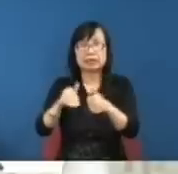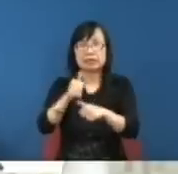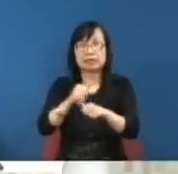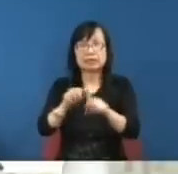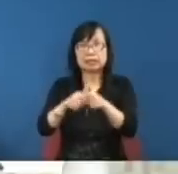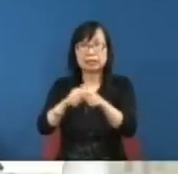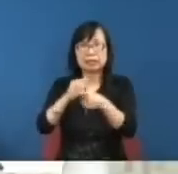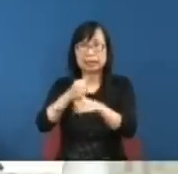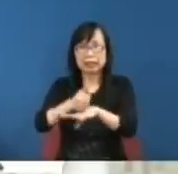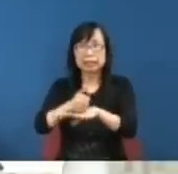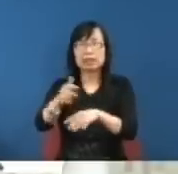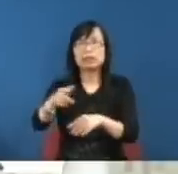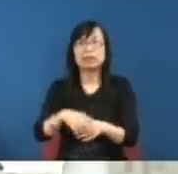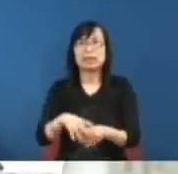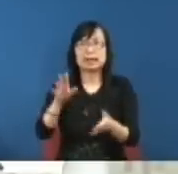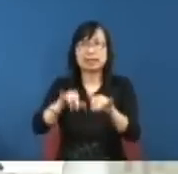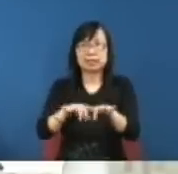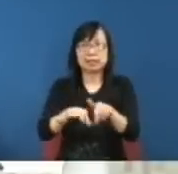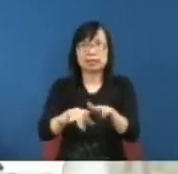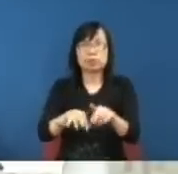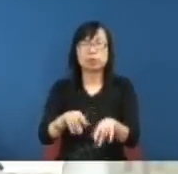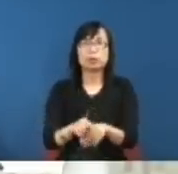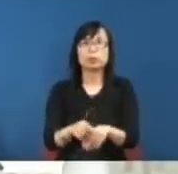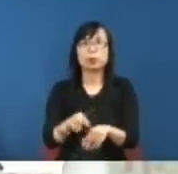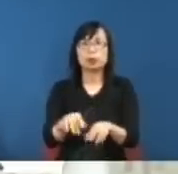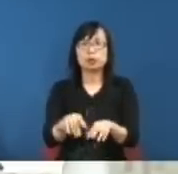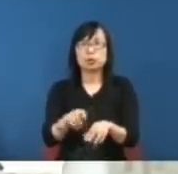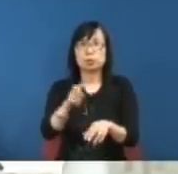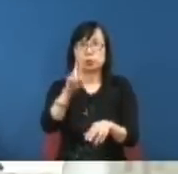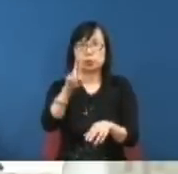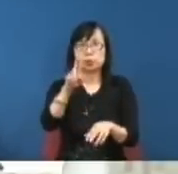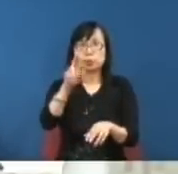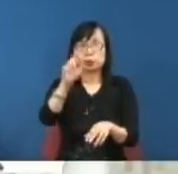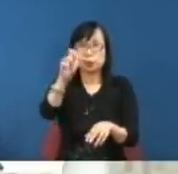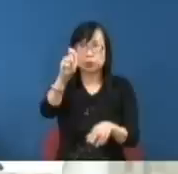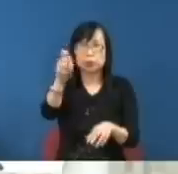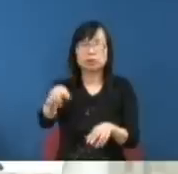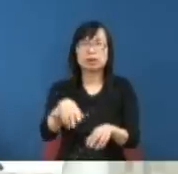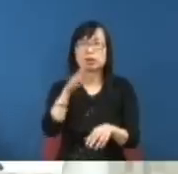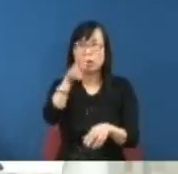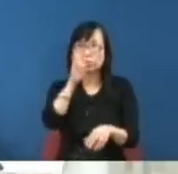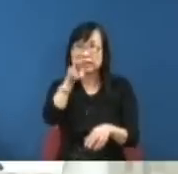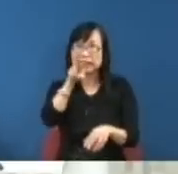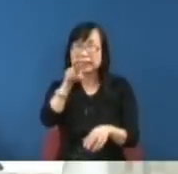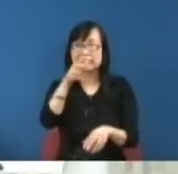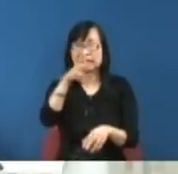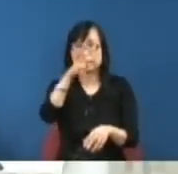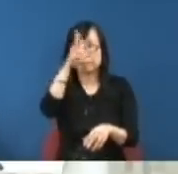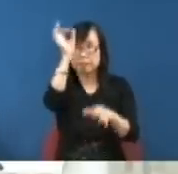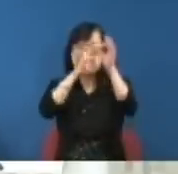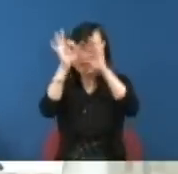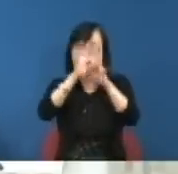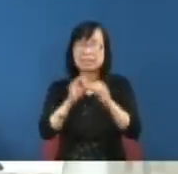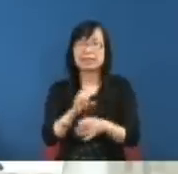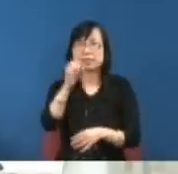打呢、這個喺呢個 YouTube 咧，打呢個 Ronald Reagan 啦，咁你就唔單止睇到 政客列根亦都睇到明星列根嘅，明星